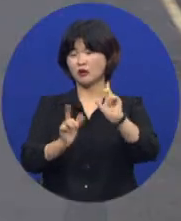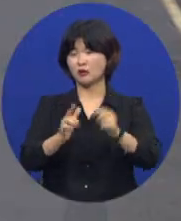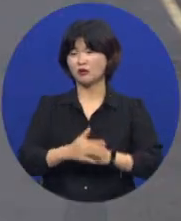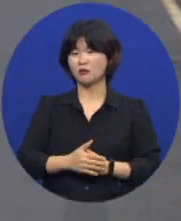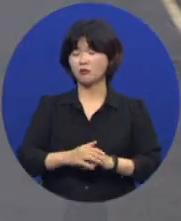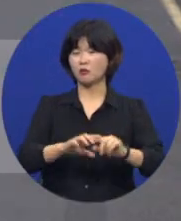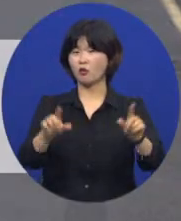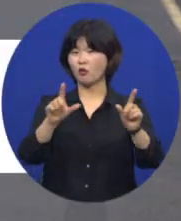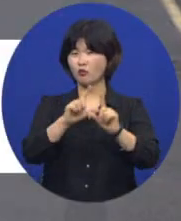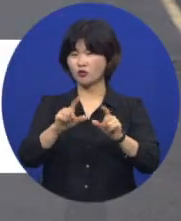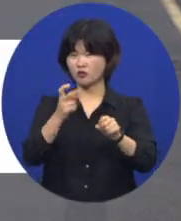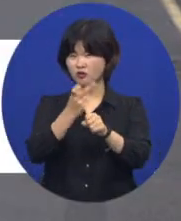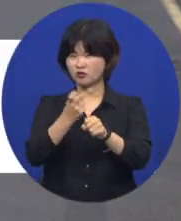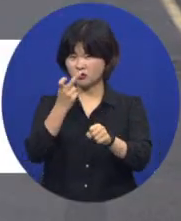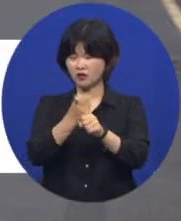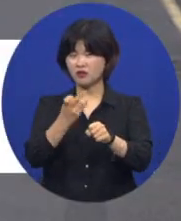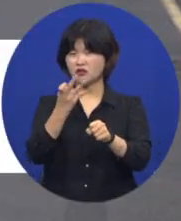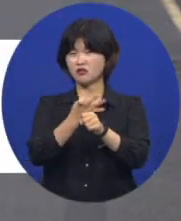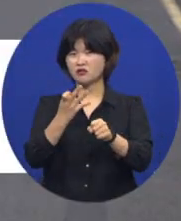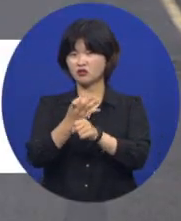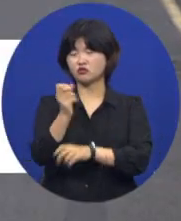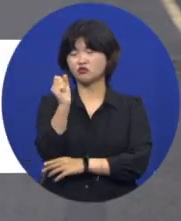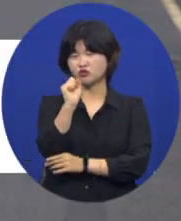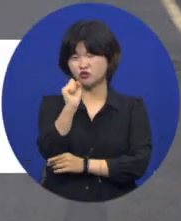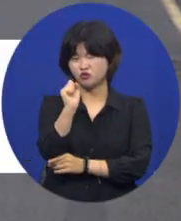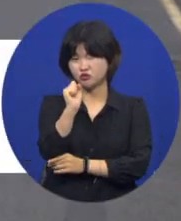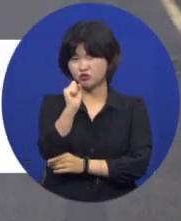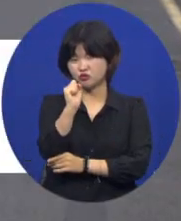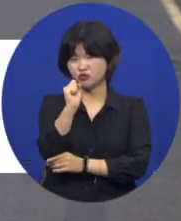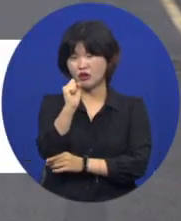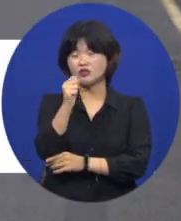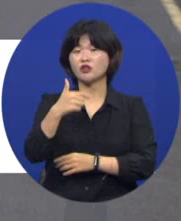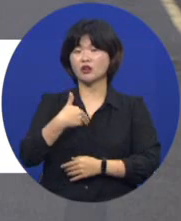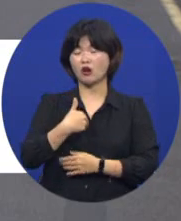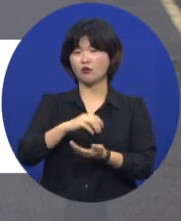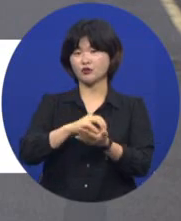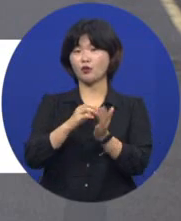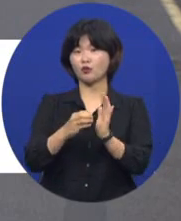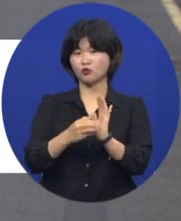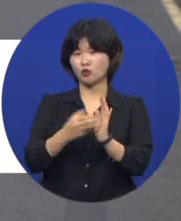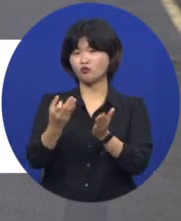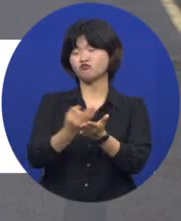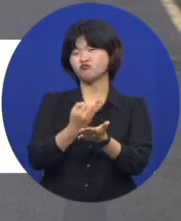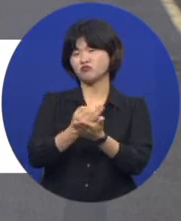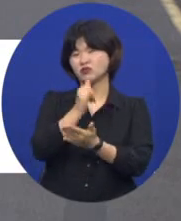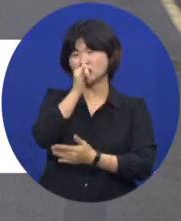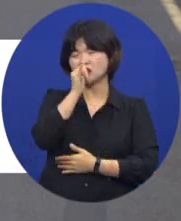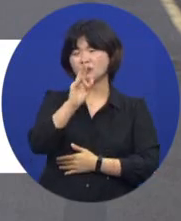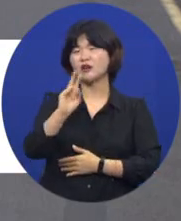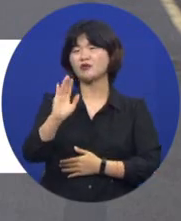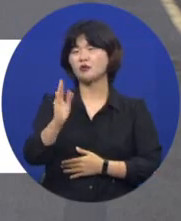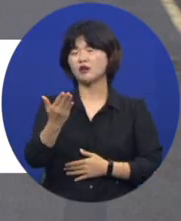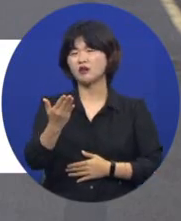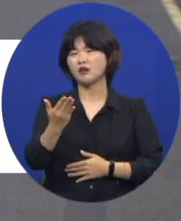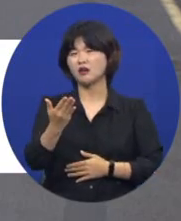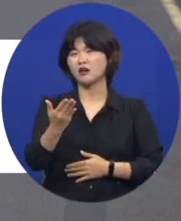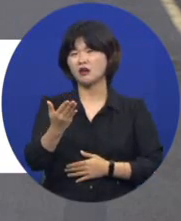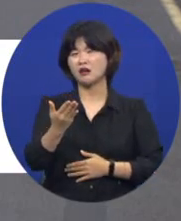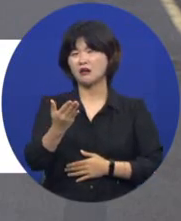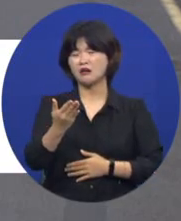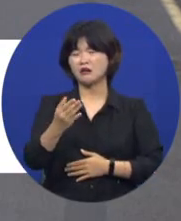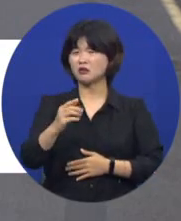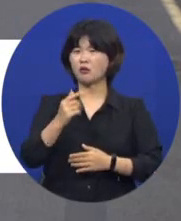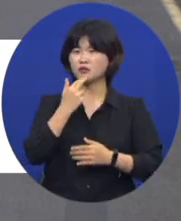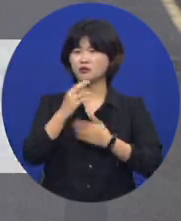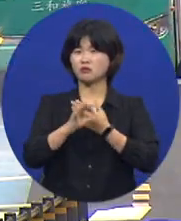보통 한 12시간에 벨레 기간을 운행해야 제가 어느정도 수입이 되게 그렇지 않으면 은 이끔 도 못하는